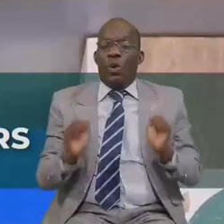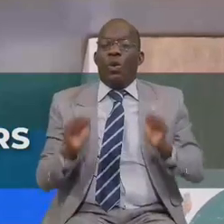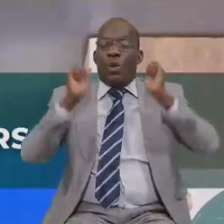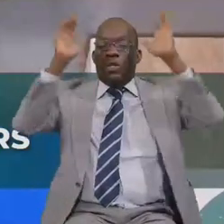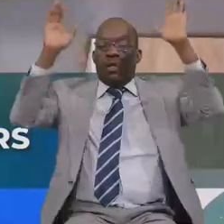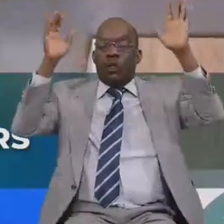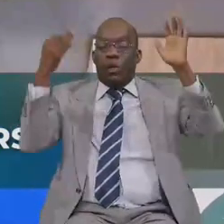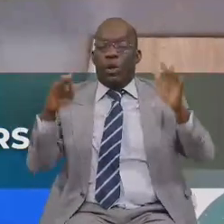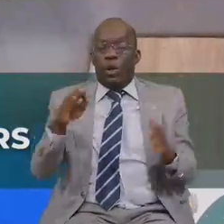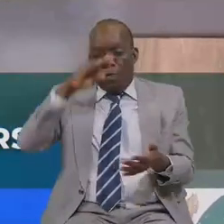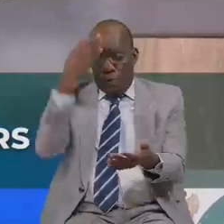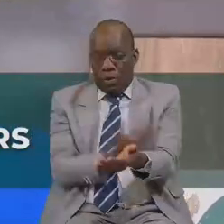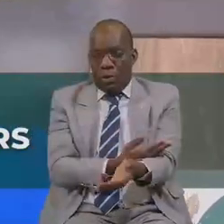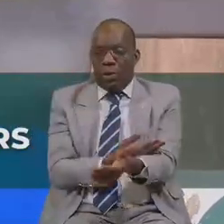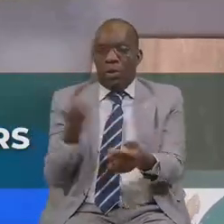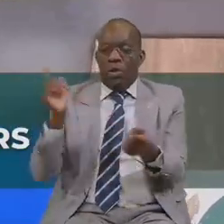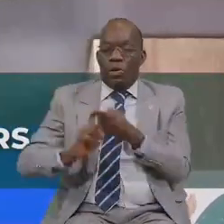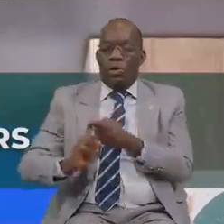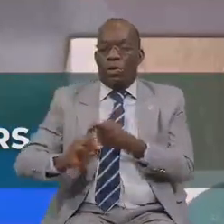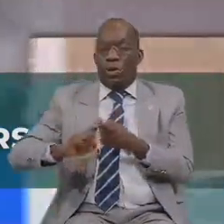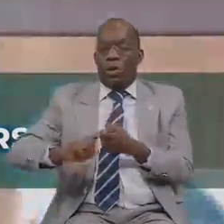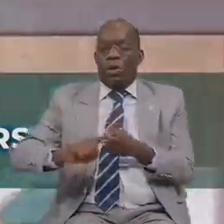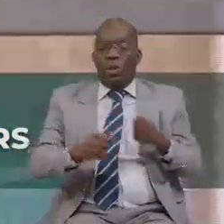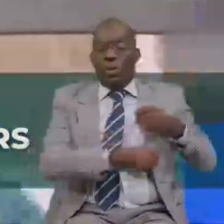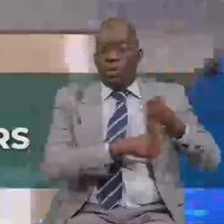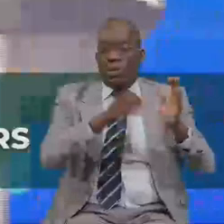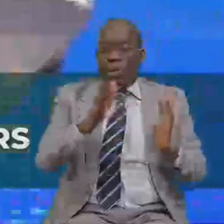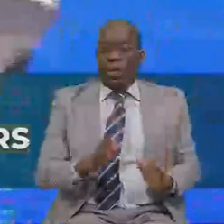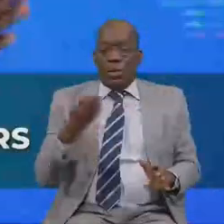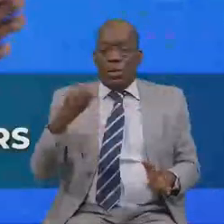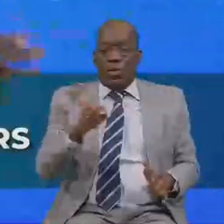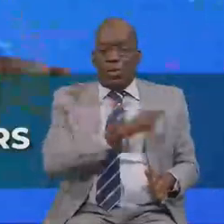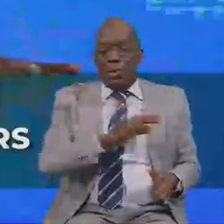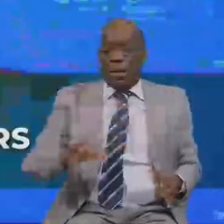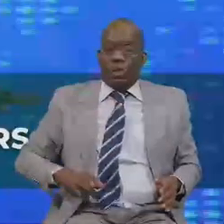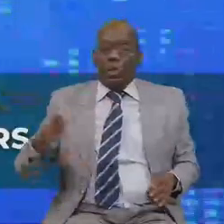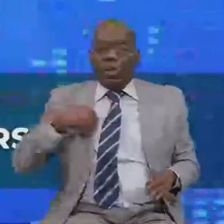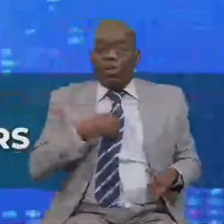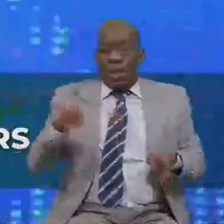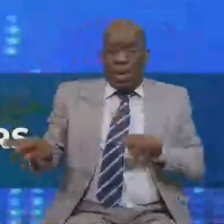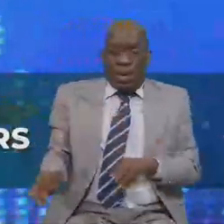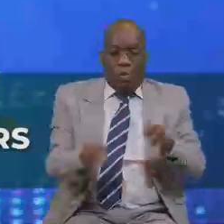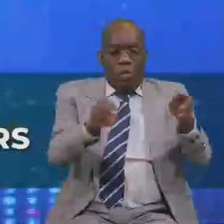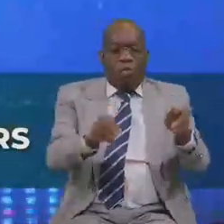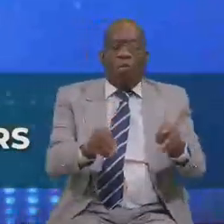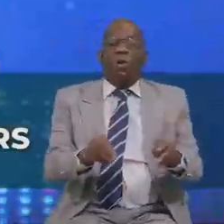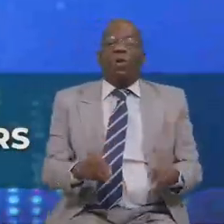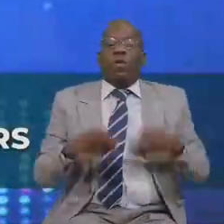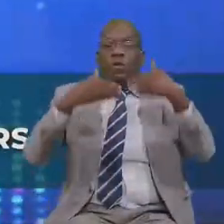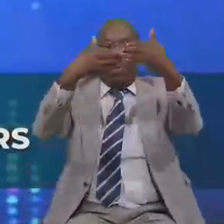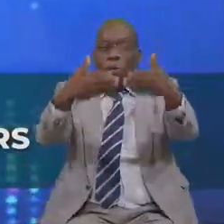de Christ. Nous passons maintenant, nous sommes passés du camp